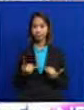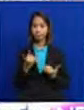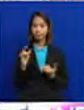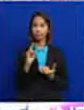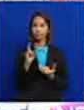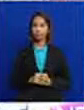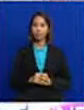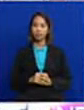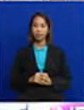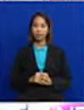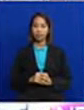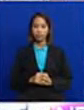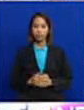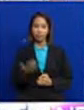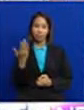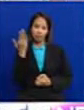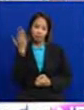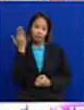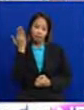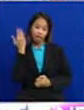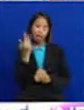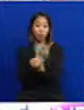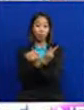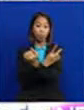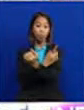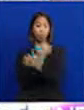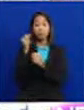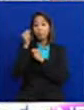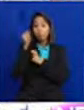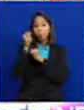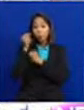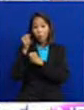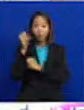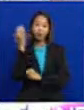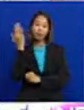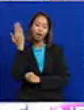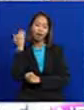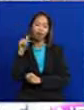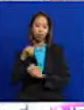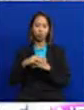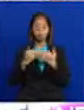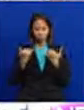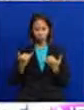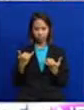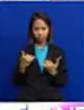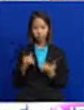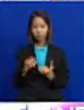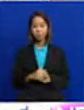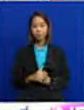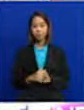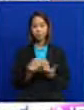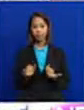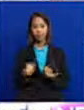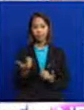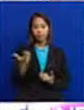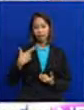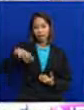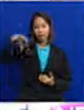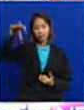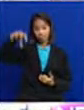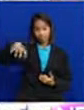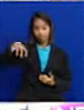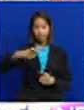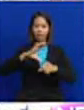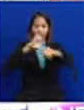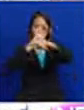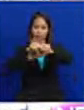เหตุจราจรหน้าสถานีตำรวจภูธรถลางจังหวัดภูเก็ตนะคะล่าสุดทางตำรวจภูธรจังหวัดภูเก็ตก็ยื่นต่อศาลจังหวัดภูเก็ตขออนุมัติหมาย